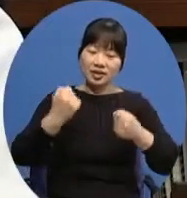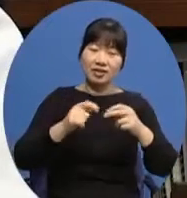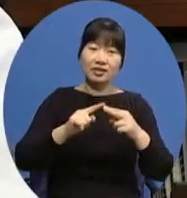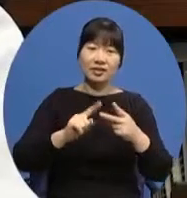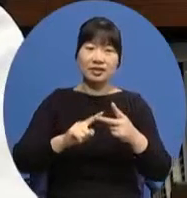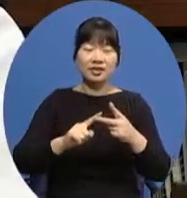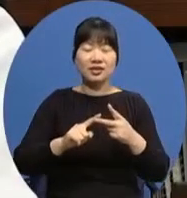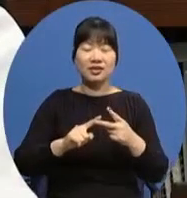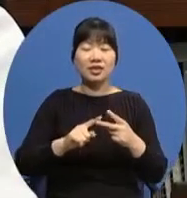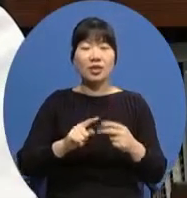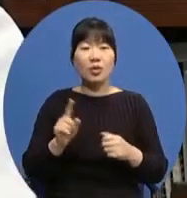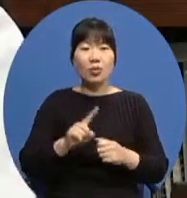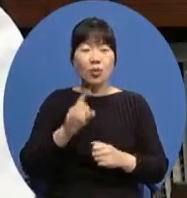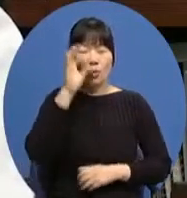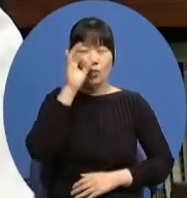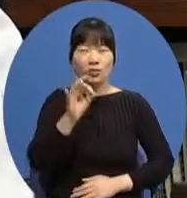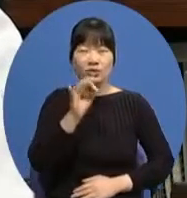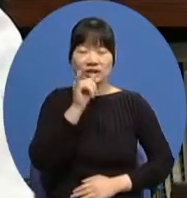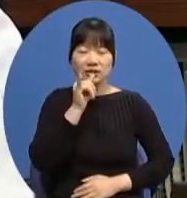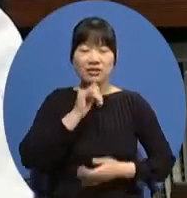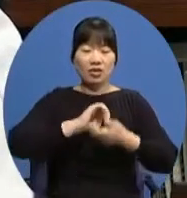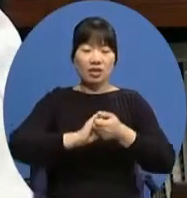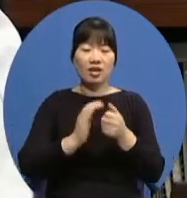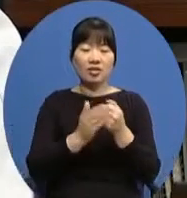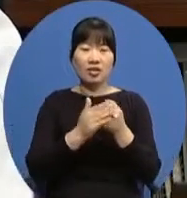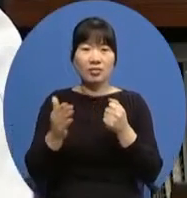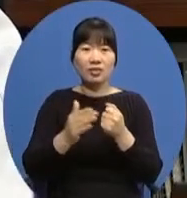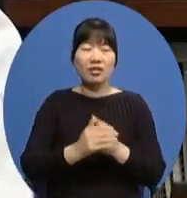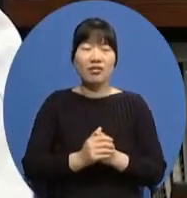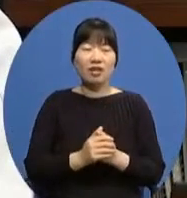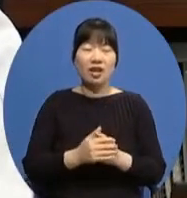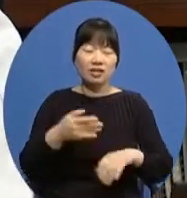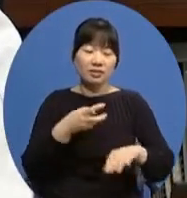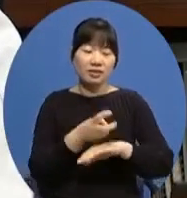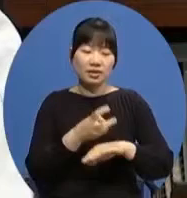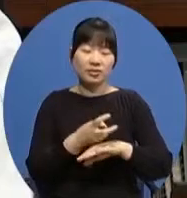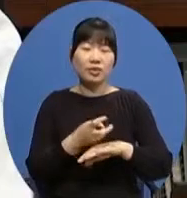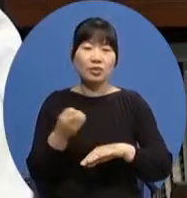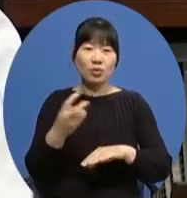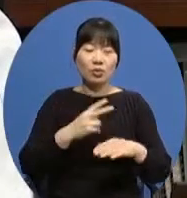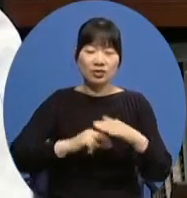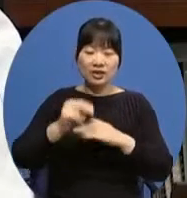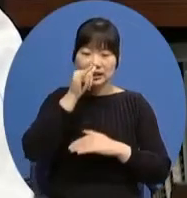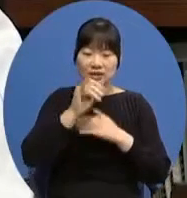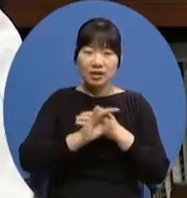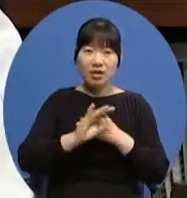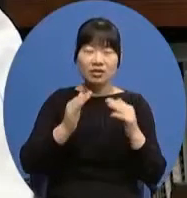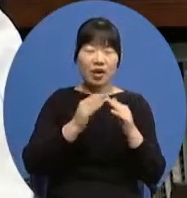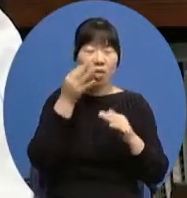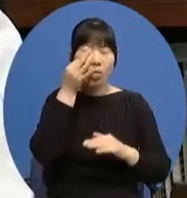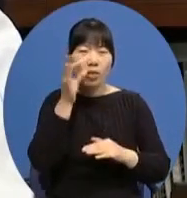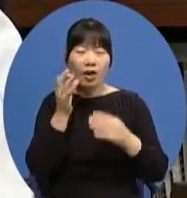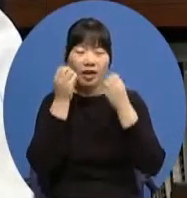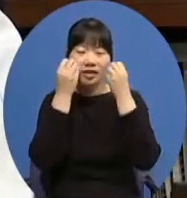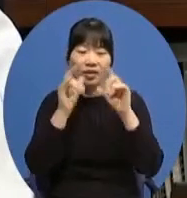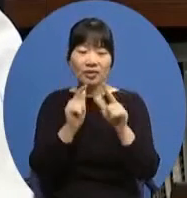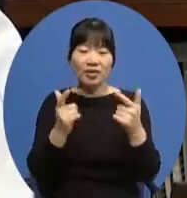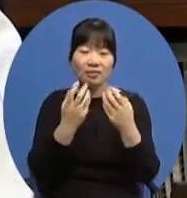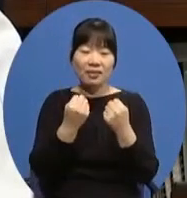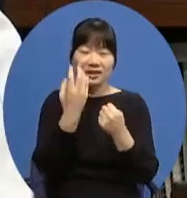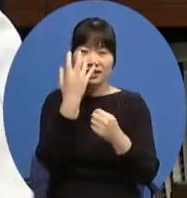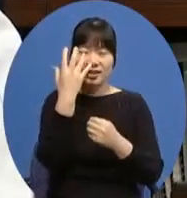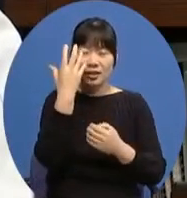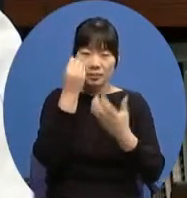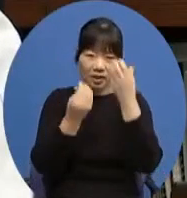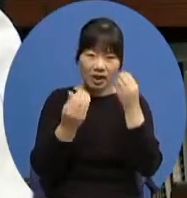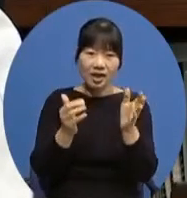기간이든 간에 볼수 있는 것들이 굉장히 제한돼 있잖아요. 대중교통을 이용하다 보면 집에서 못 보던 이제 새로운 것들을 많이